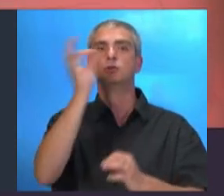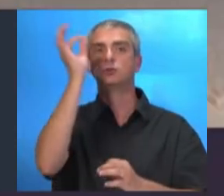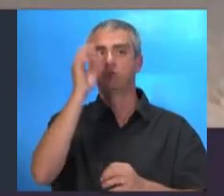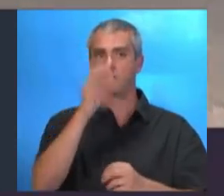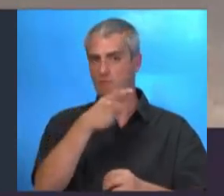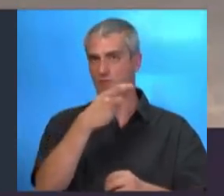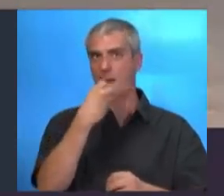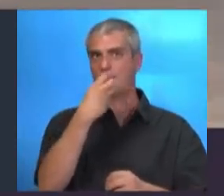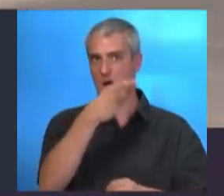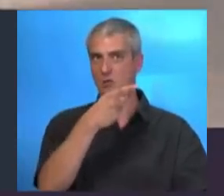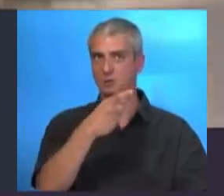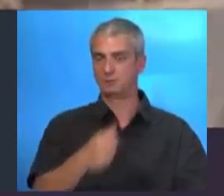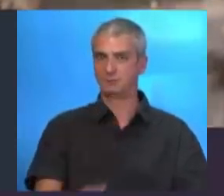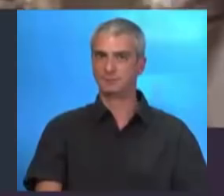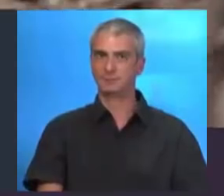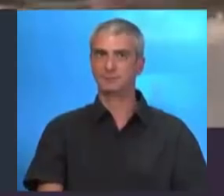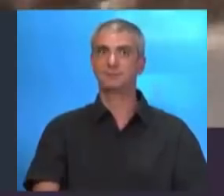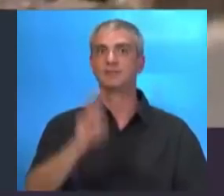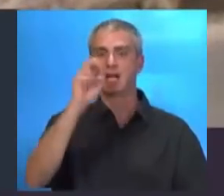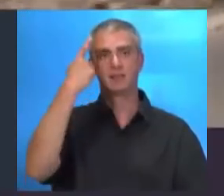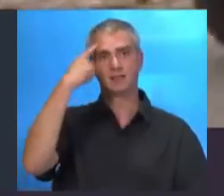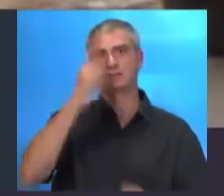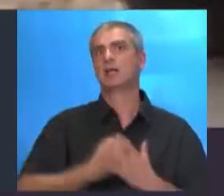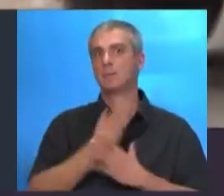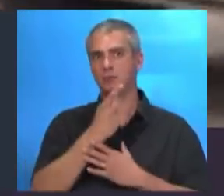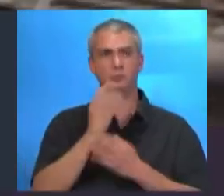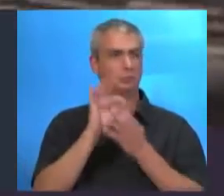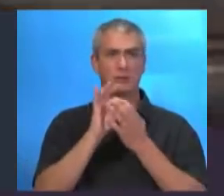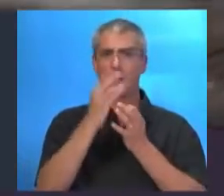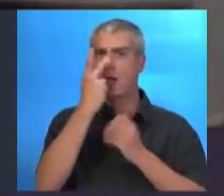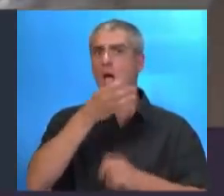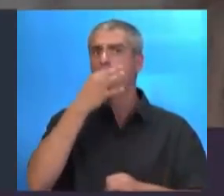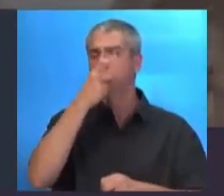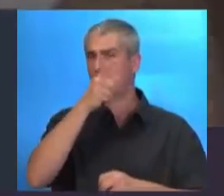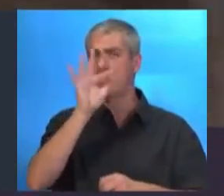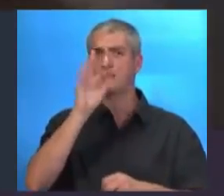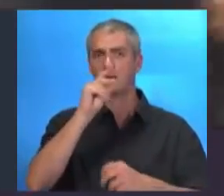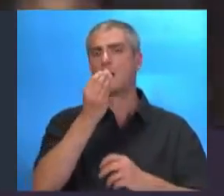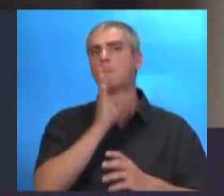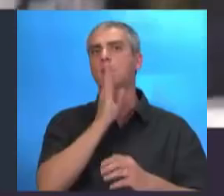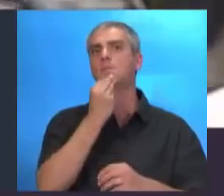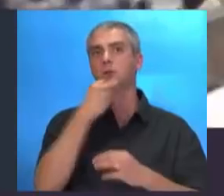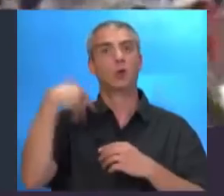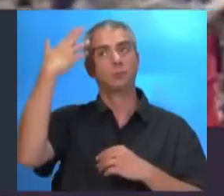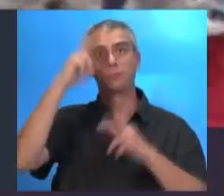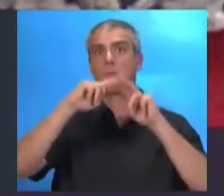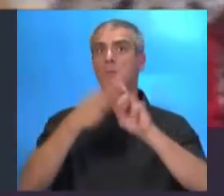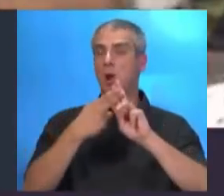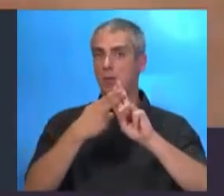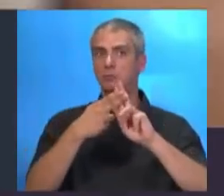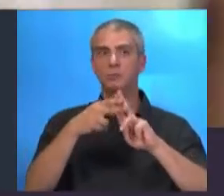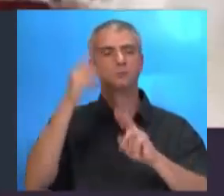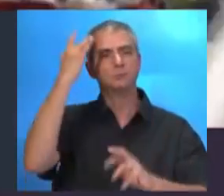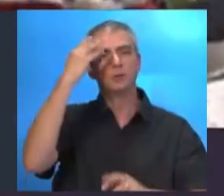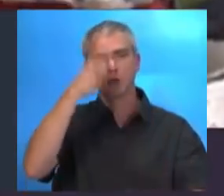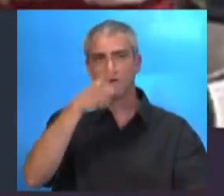תיכוני. רן יזם בנשמה בסך הכל ראה הרצאה בטד על בעיית המזון הצפויה בעולם. המחשבה על